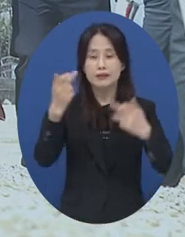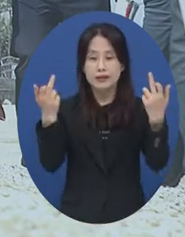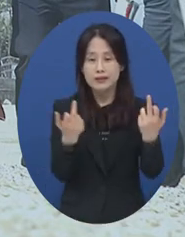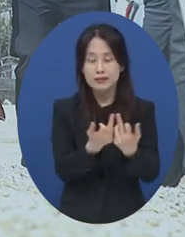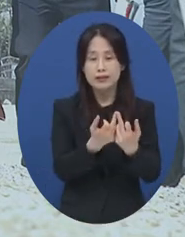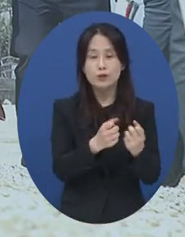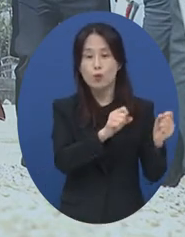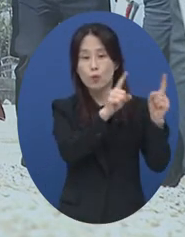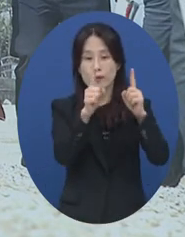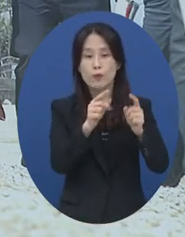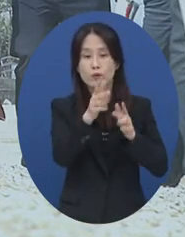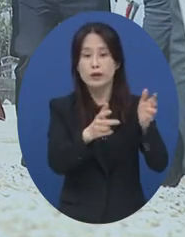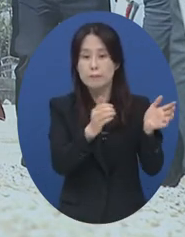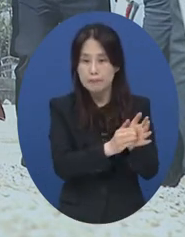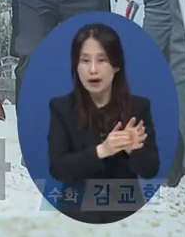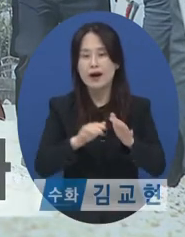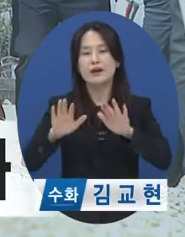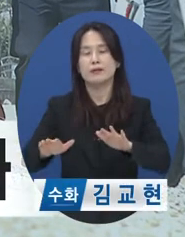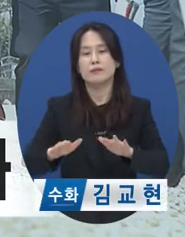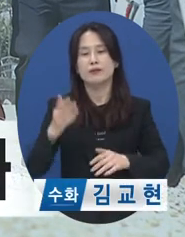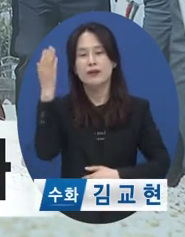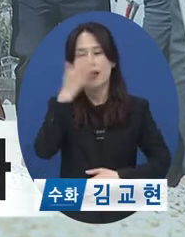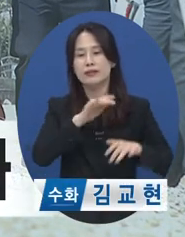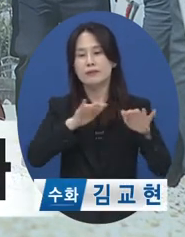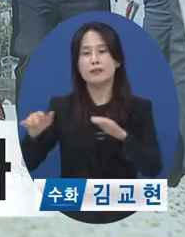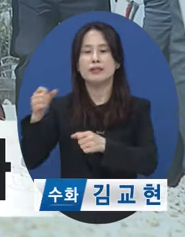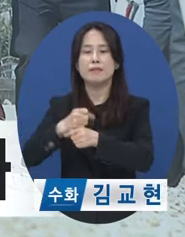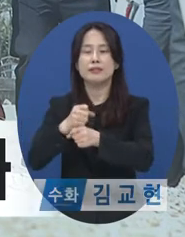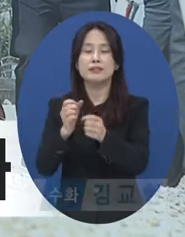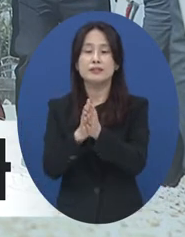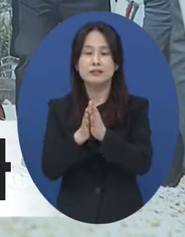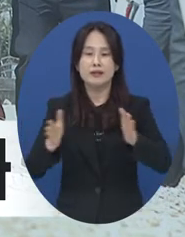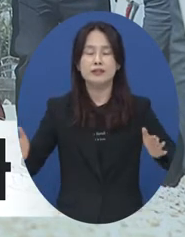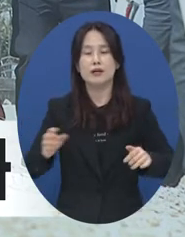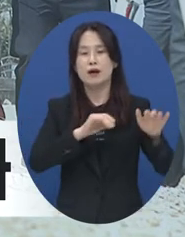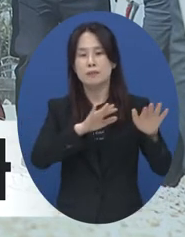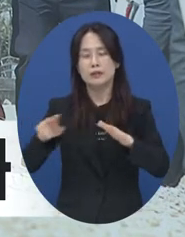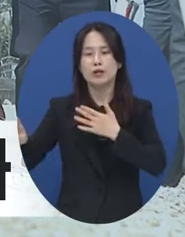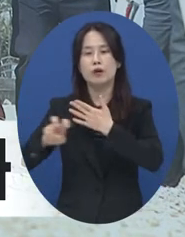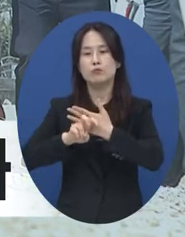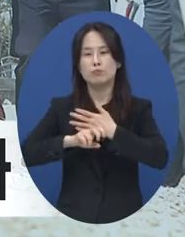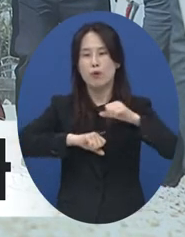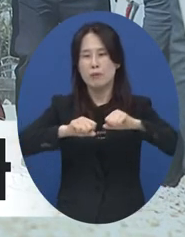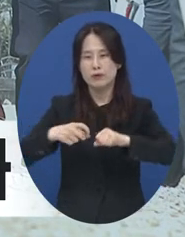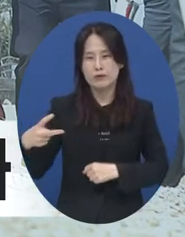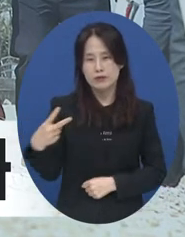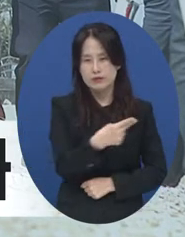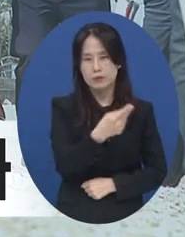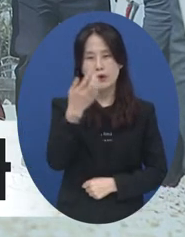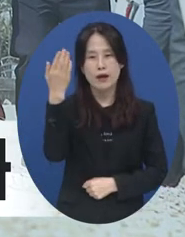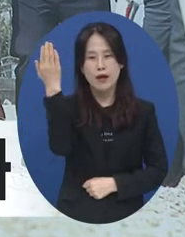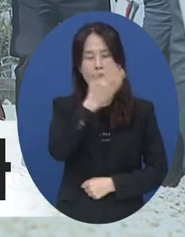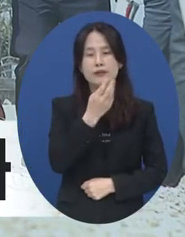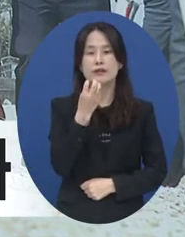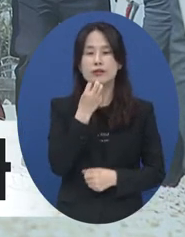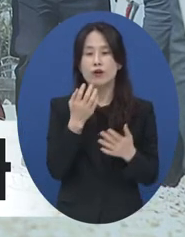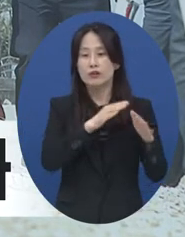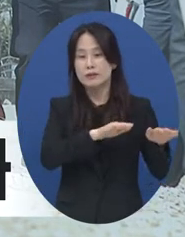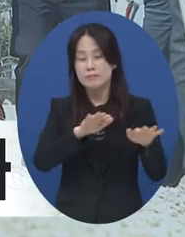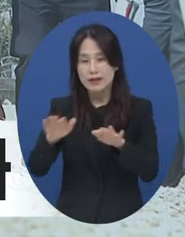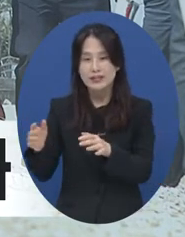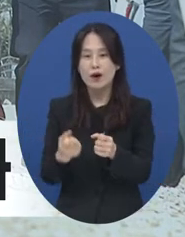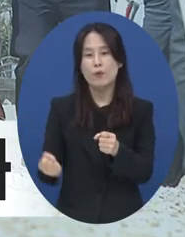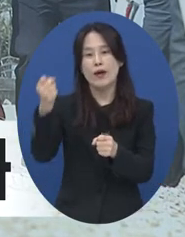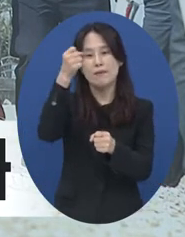경기도가 청정 계곡 복원 사업에 이어 이번엔 청정 바다 만들기에 나섰습니다. 바다에서 벌어지는 불법 행위를 단속해